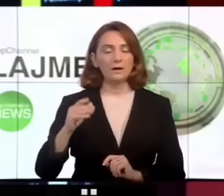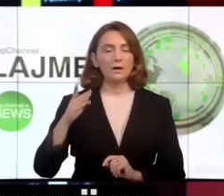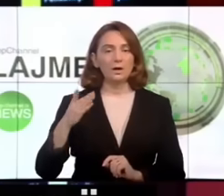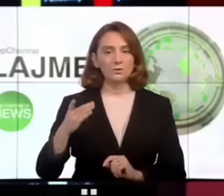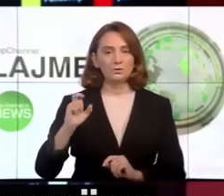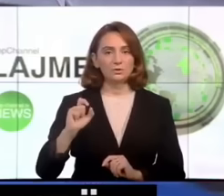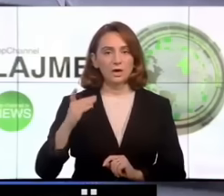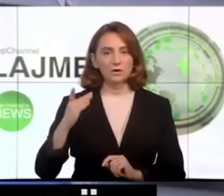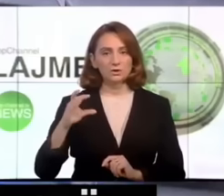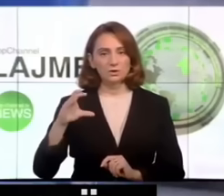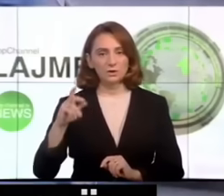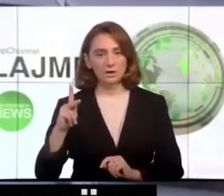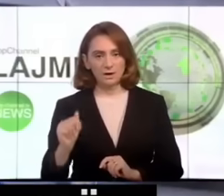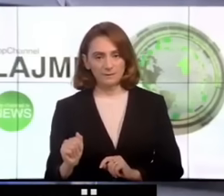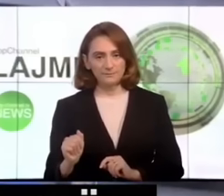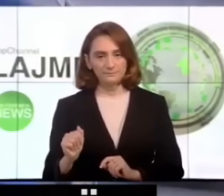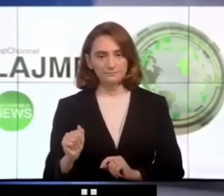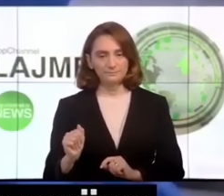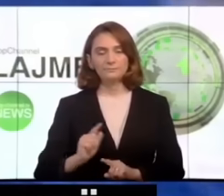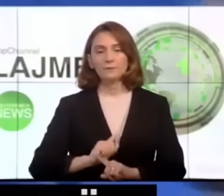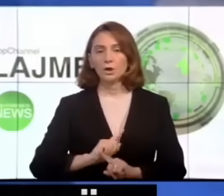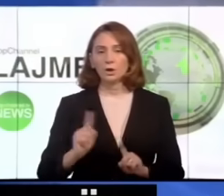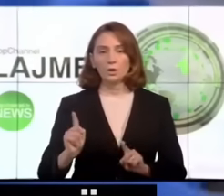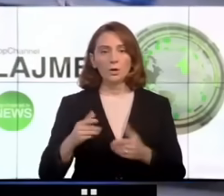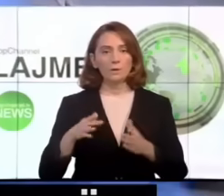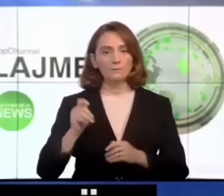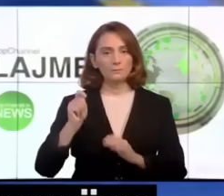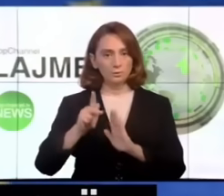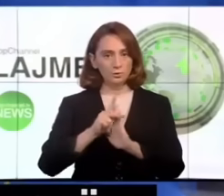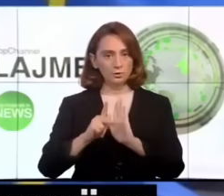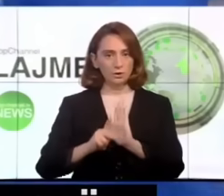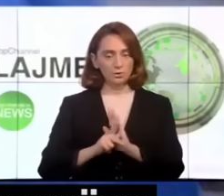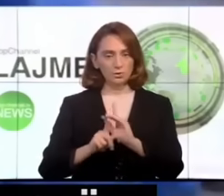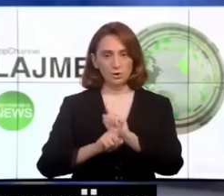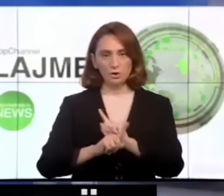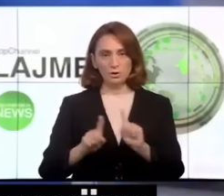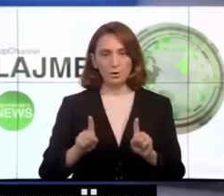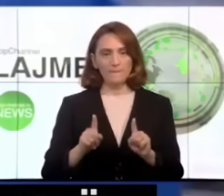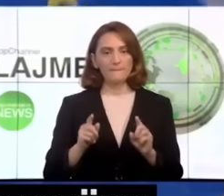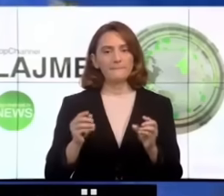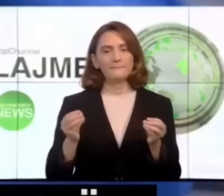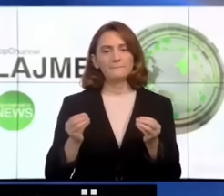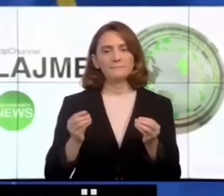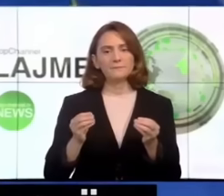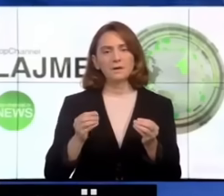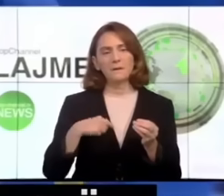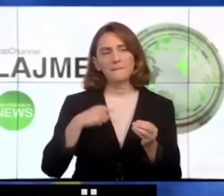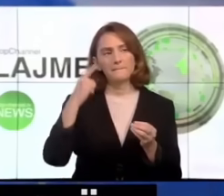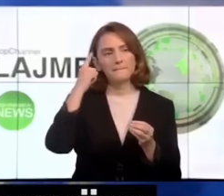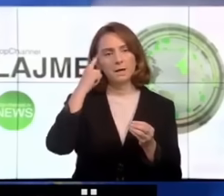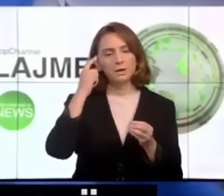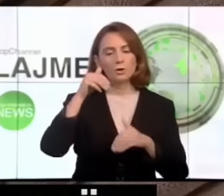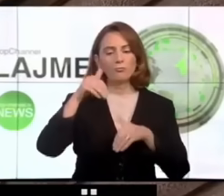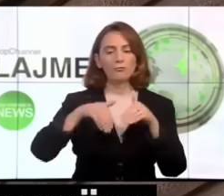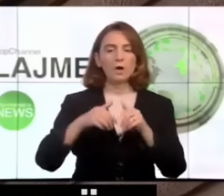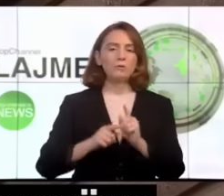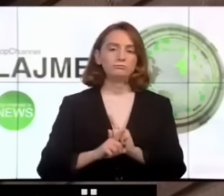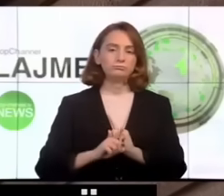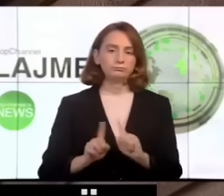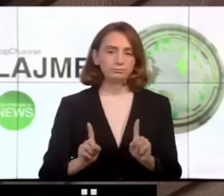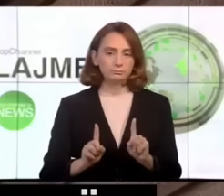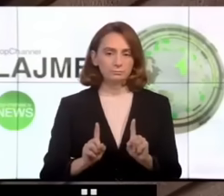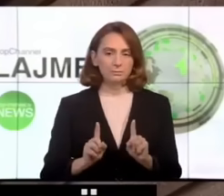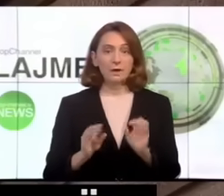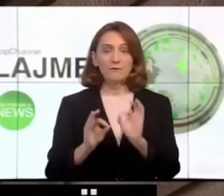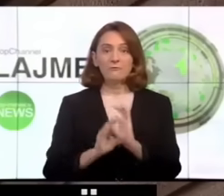parlament, delegacioni Bashkimit Evropian në Tiranë thotë se ne kemi shprehur shqetësimet tona edhe në raportin e fundit mbi sundimin e ligjit në